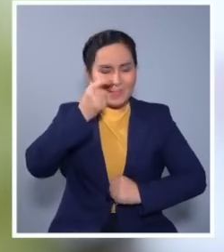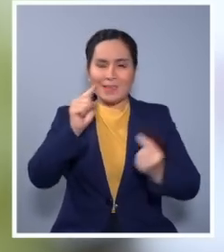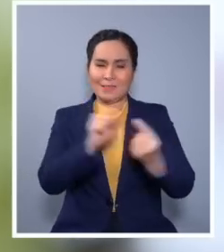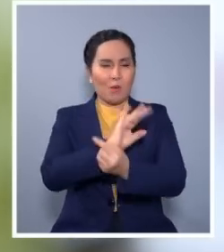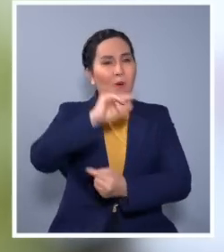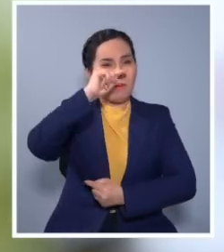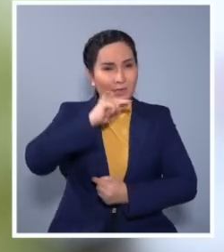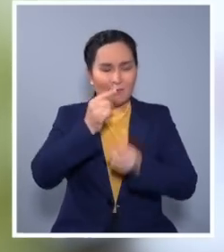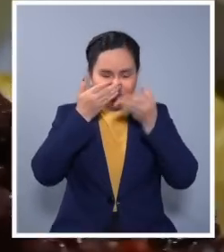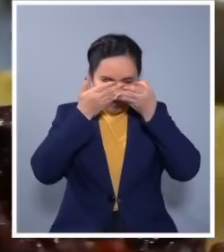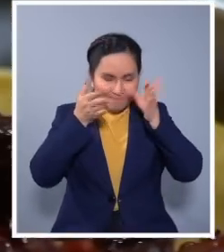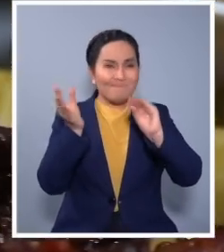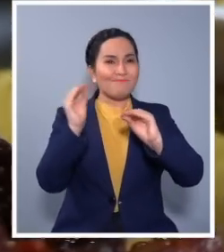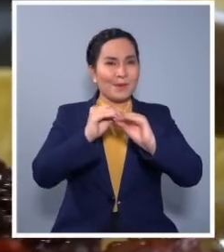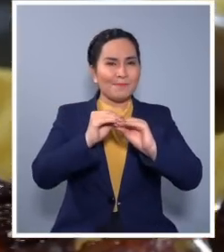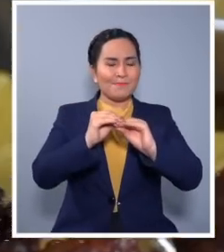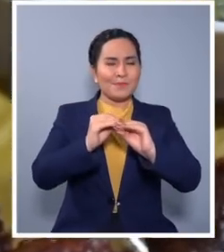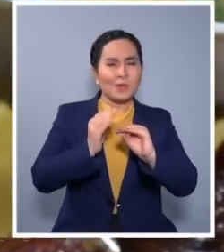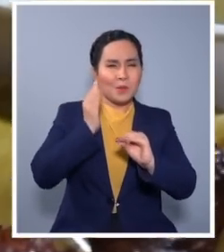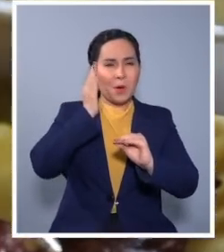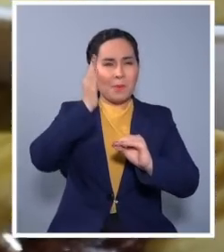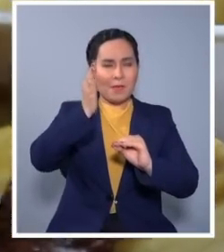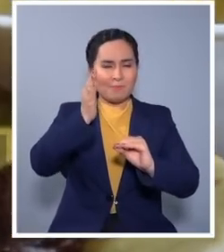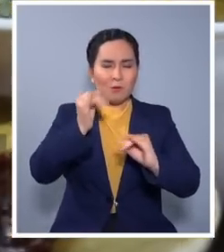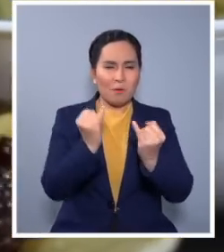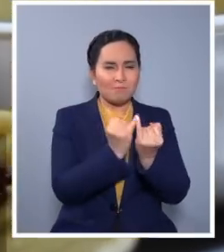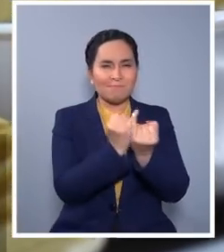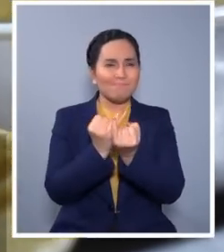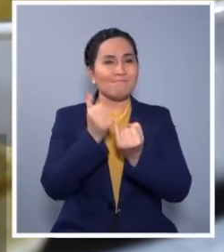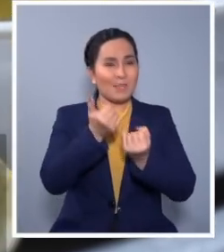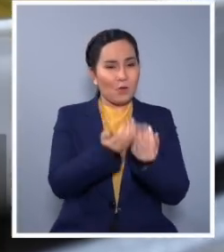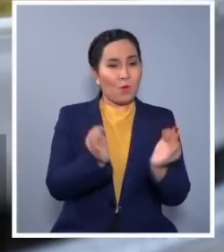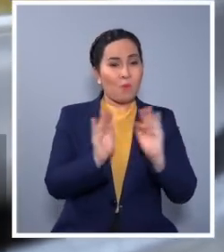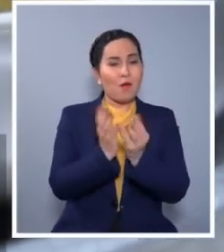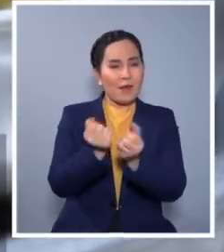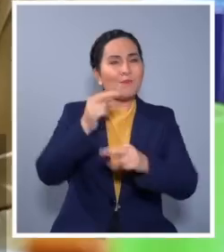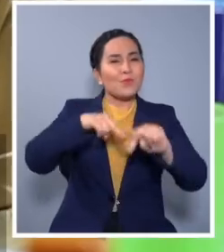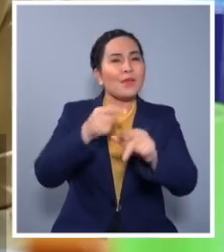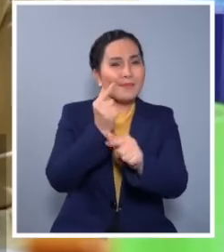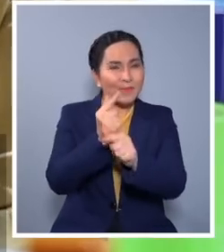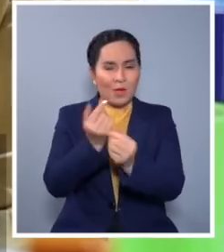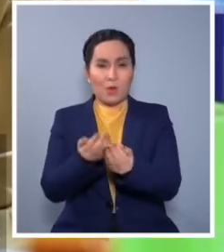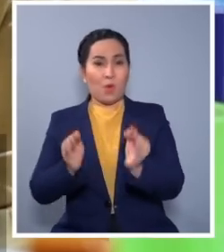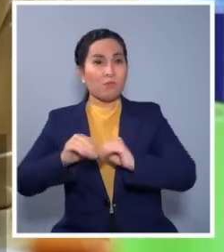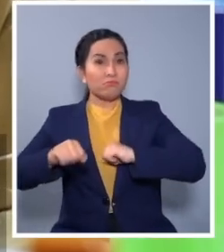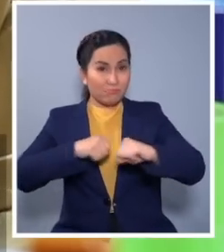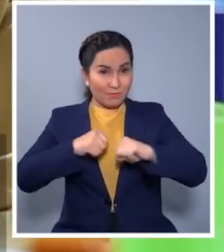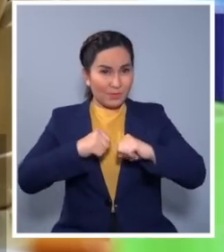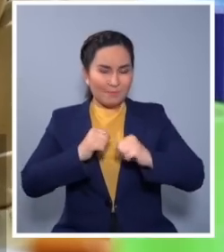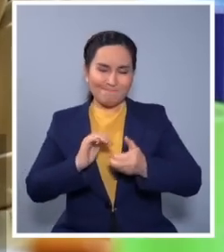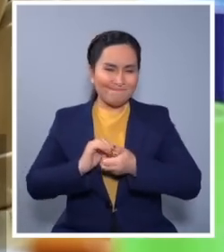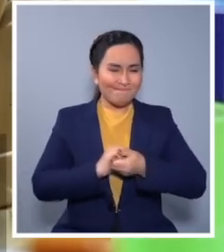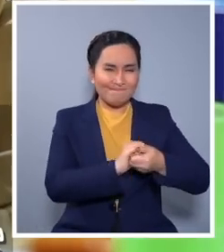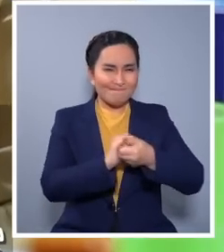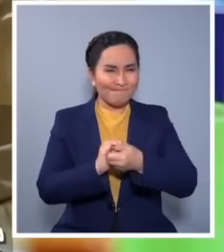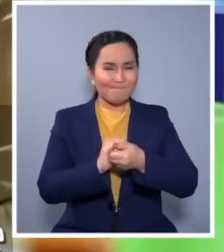มากยิ่งขึ้นจนนำไปสู่ความสัมพันธ์ที่ดีระหว่างครอบครัวอุปถัมภ์กับครอบครัวเยาวชนในจังหวัดชายแดนภา